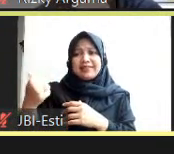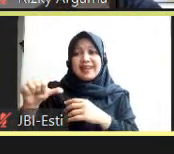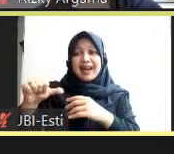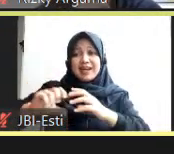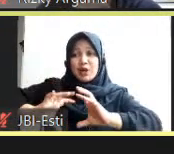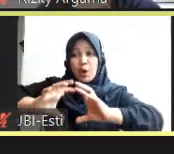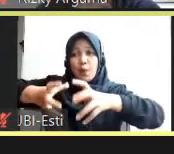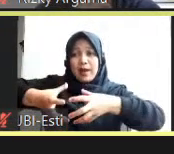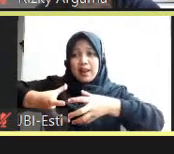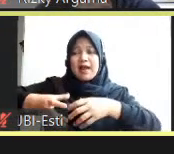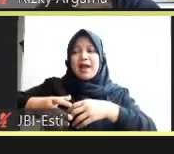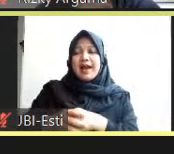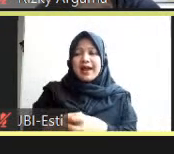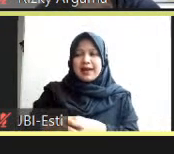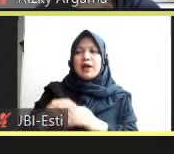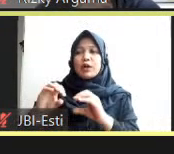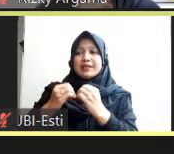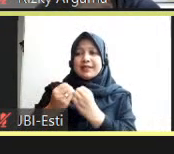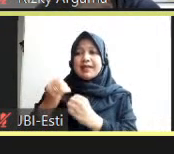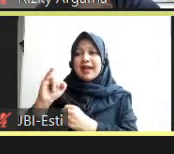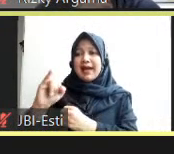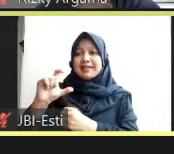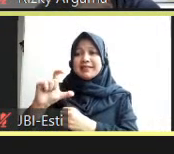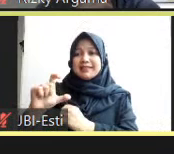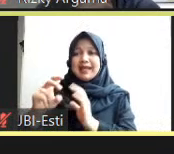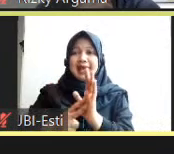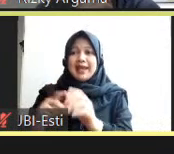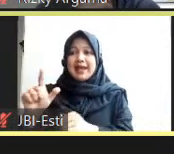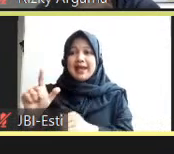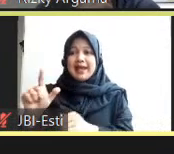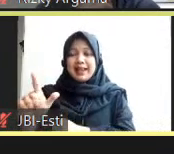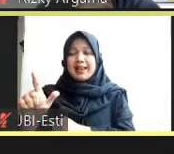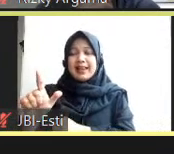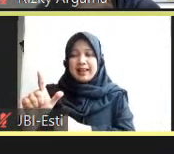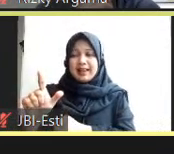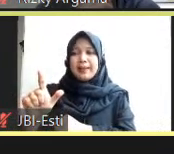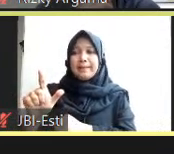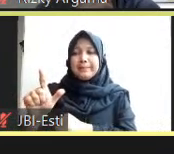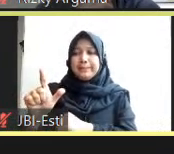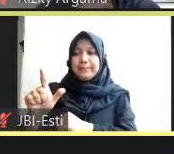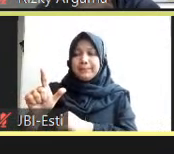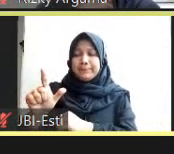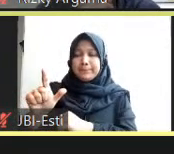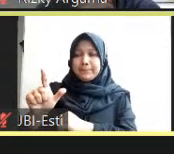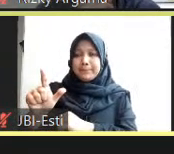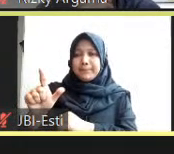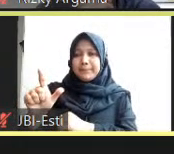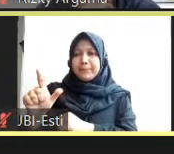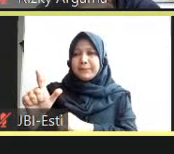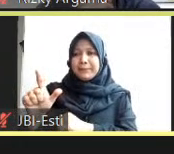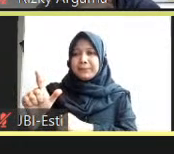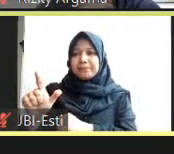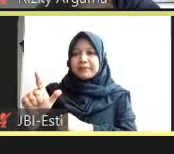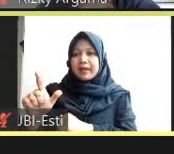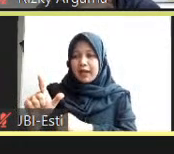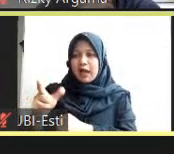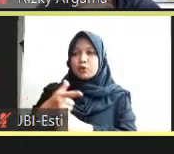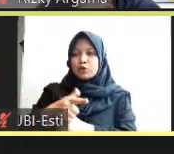organisasi ICNL ya, International Center for Non-Profit Law, itu sudah memetakan bahwa